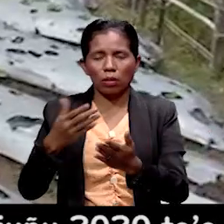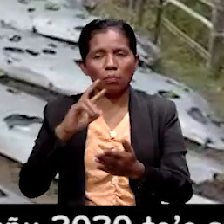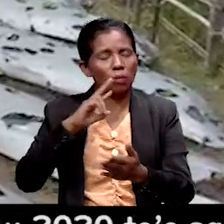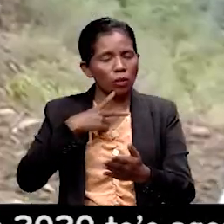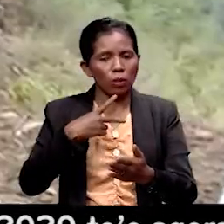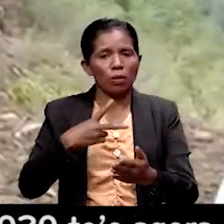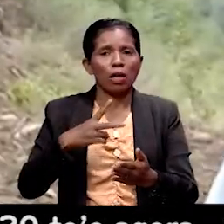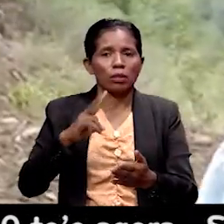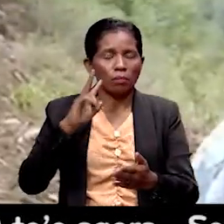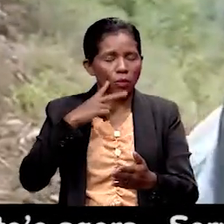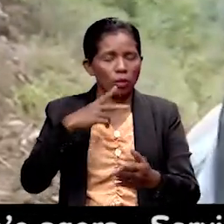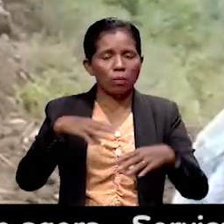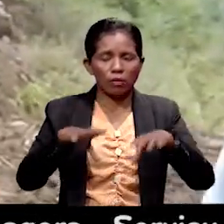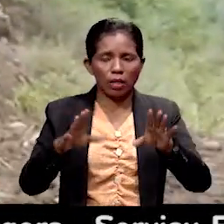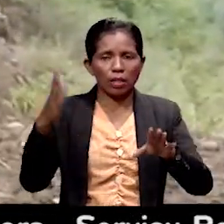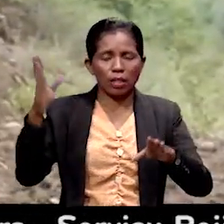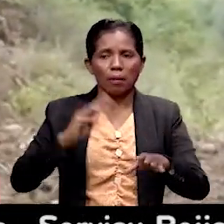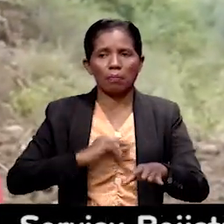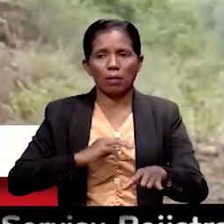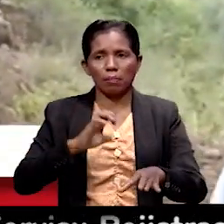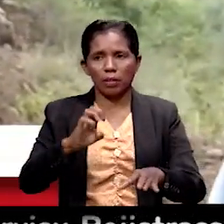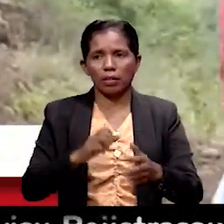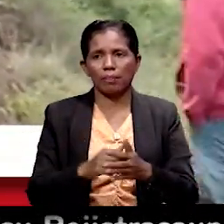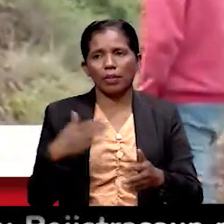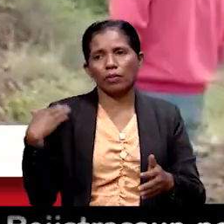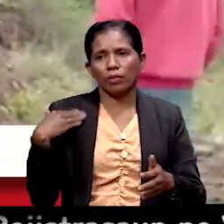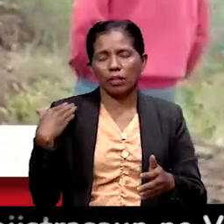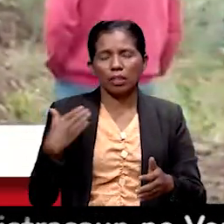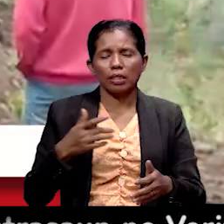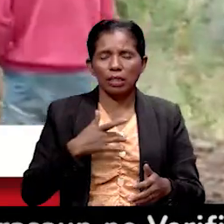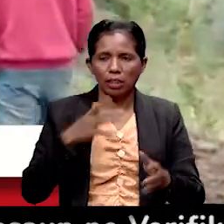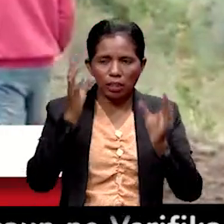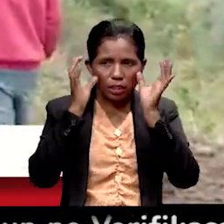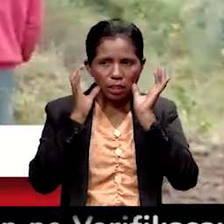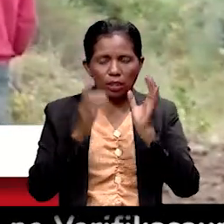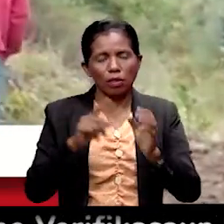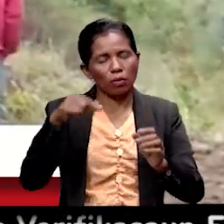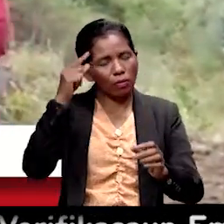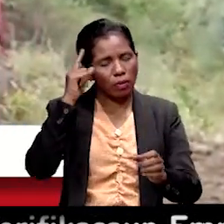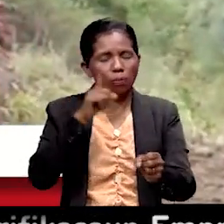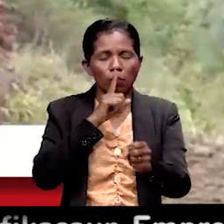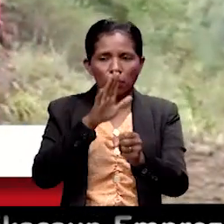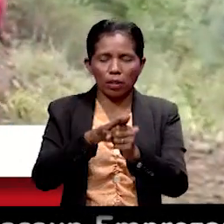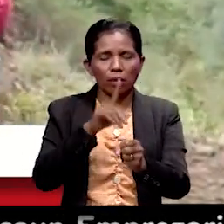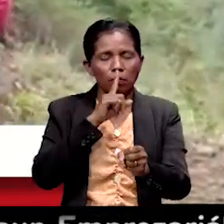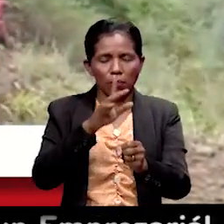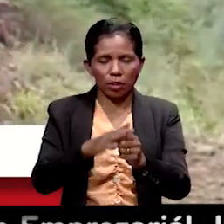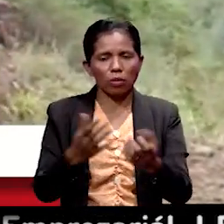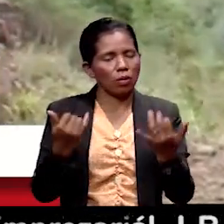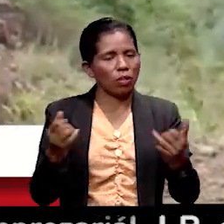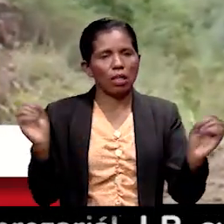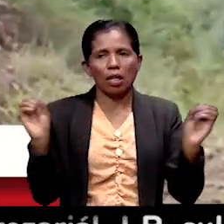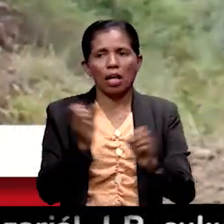La juventude sente triste tamba durante o governo bele mai promete ela mas to agora ne la realiza antau ko